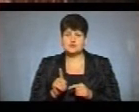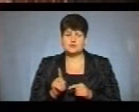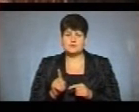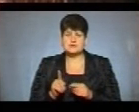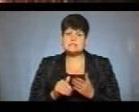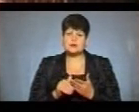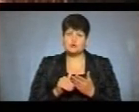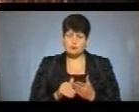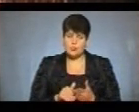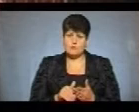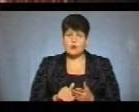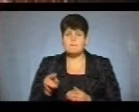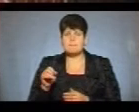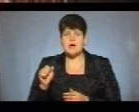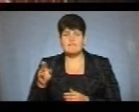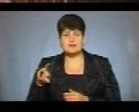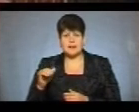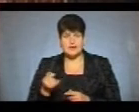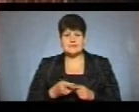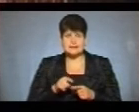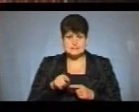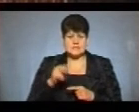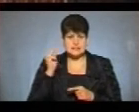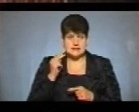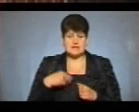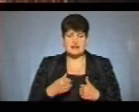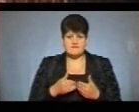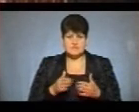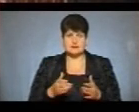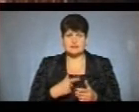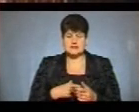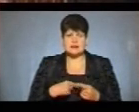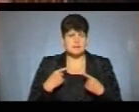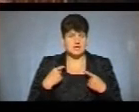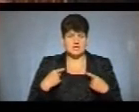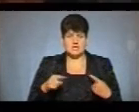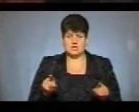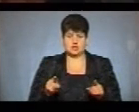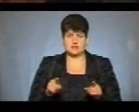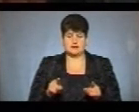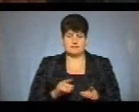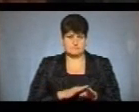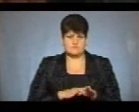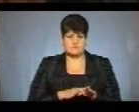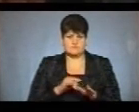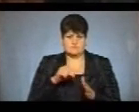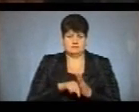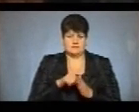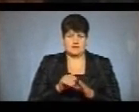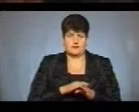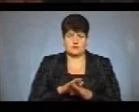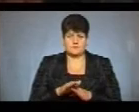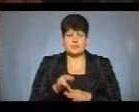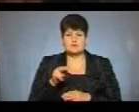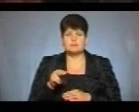за допомогою Павла і за допомогою цих занять я відкрив для себе зовсім інший вимір виконання того романсу. Павло Гунька каже,